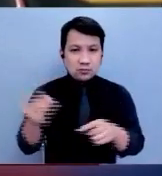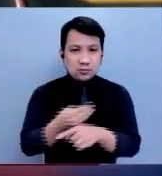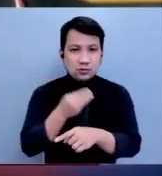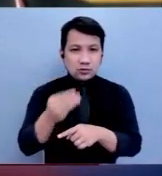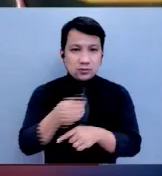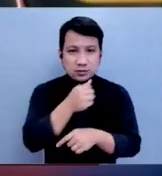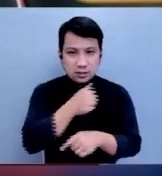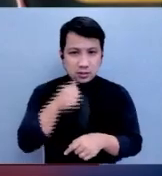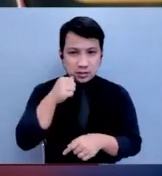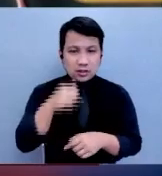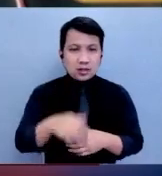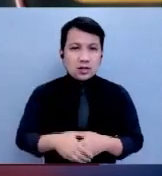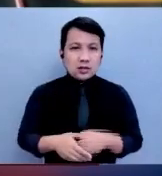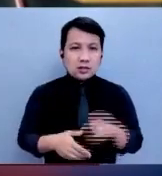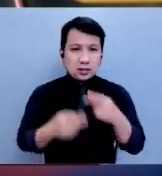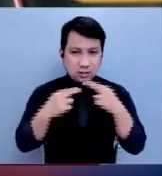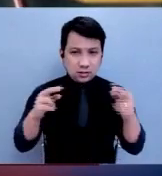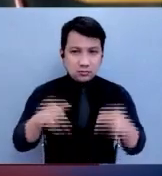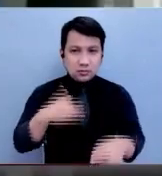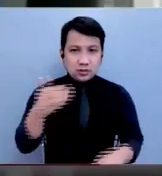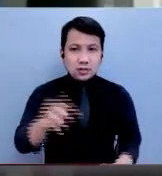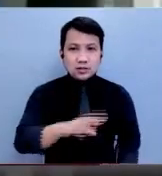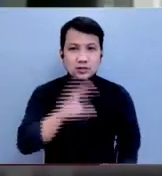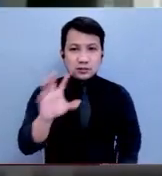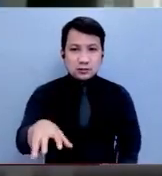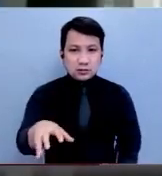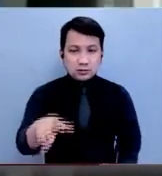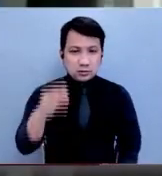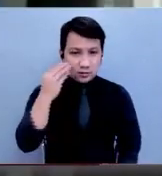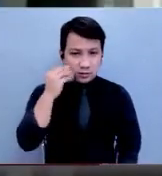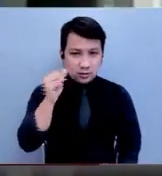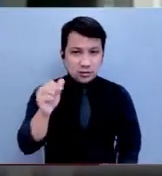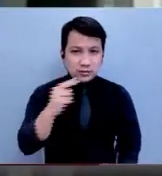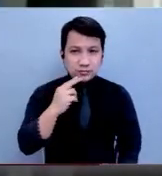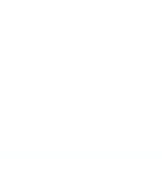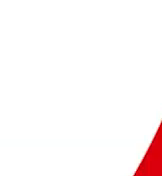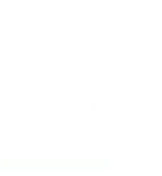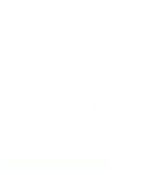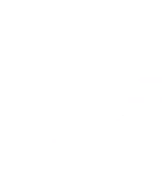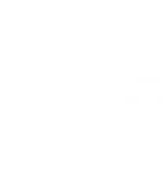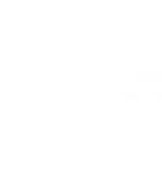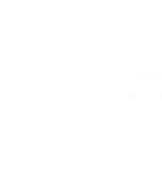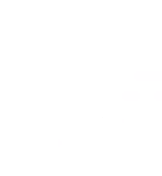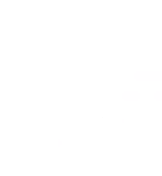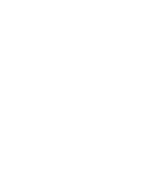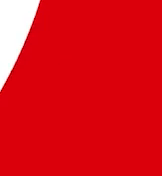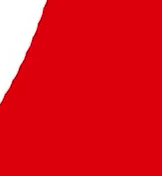agrikultura. Nagbabalita mula sa Frontline, Marlene Alcaide, News 5.